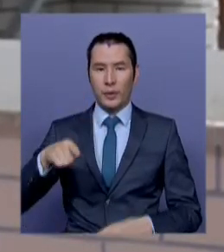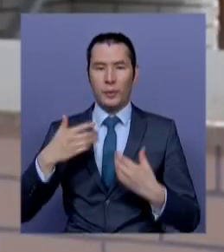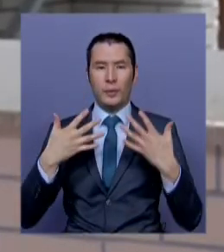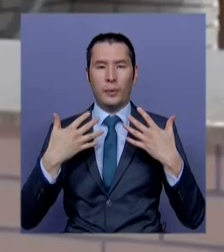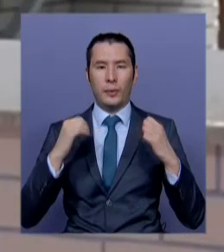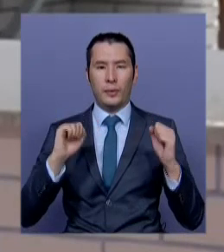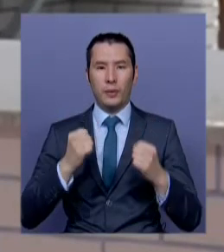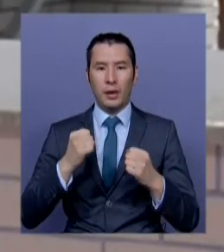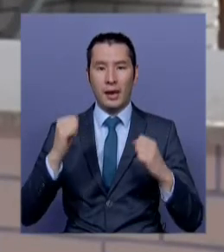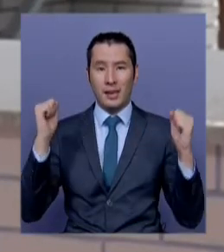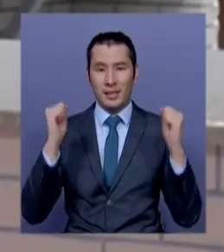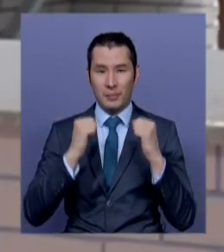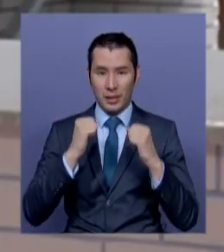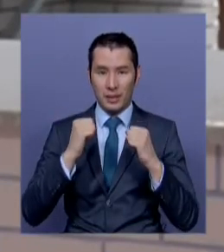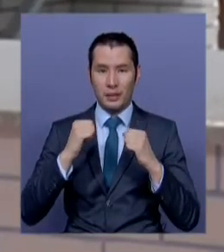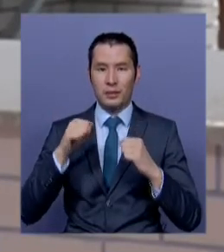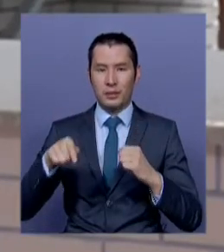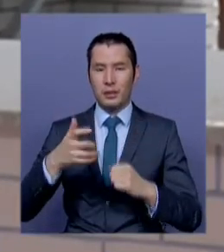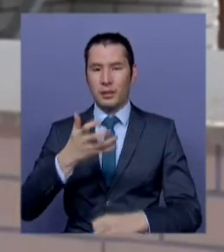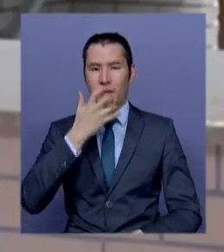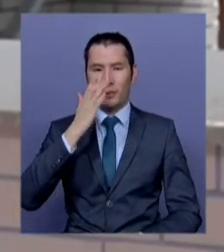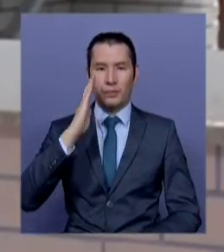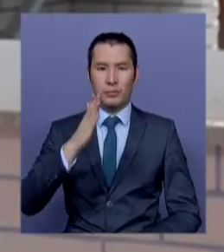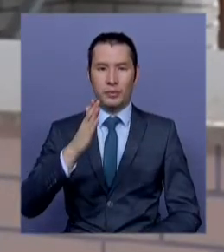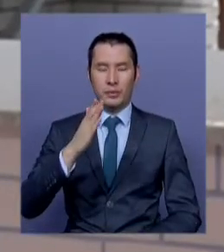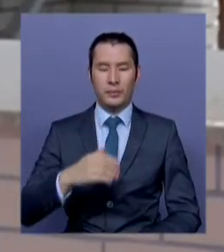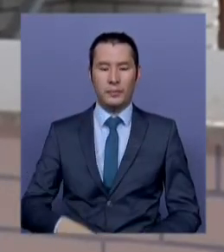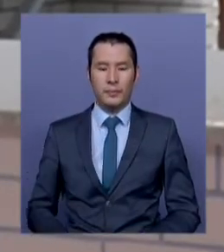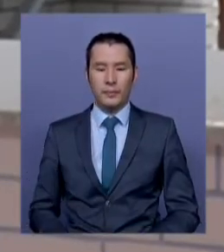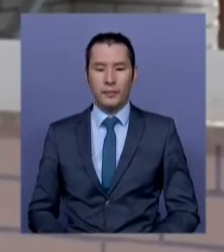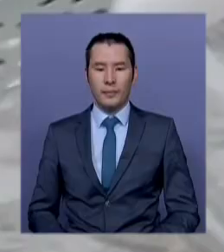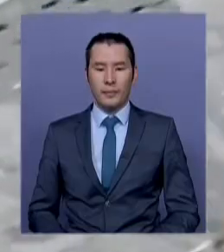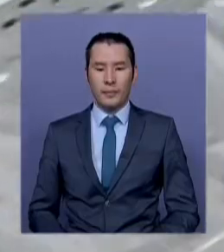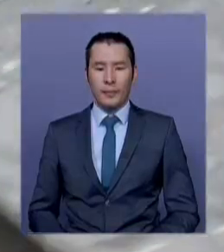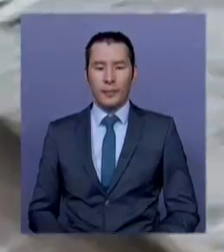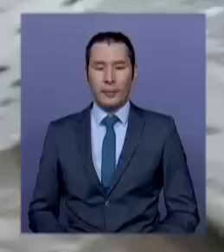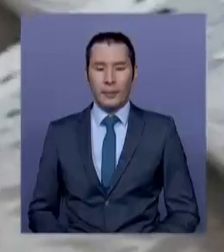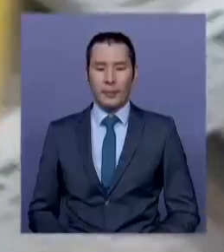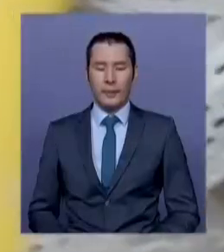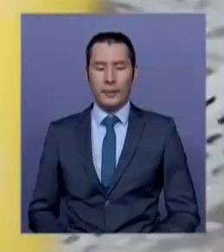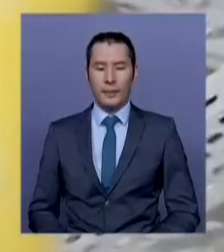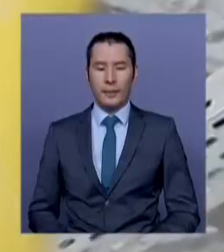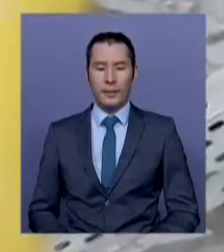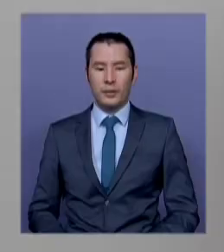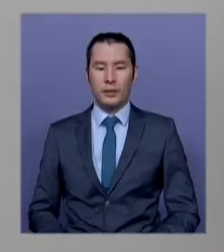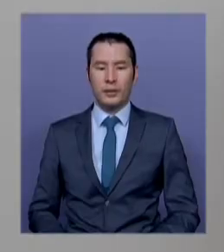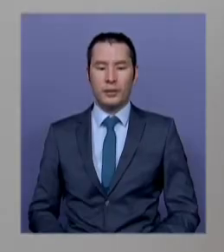трассасында орналасқан, сондықтан аумақ трасса деңгейінде болуы үшін жерді тегістедік. Құрылыс жұмыстарына 70 адам